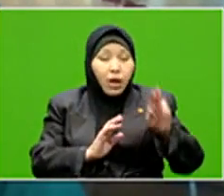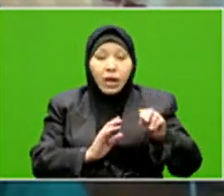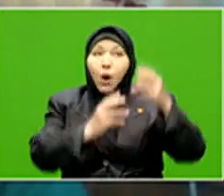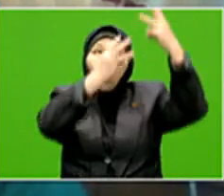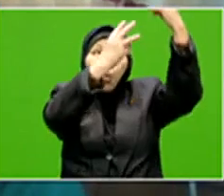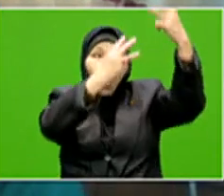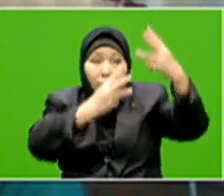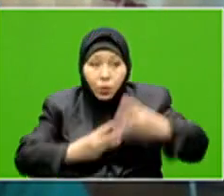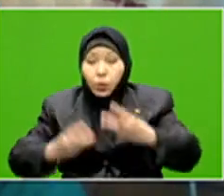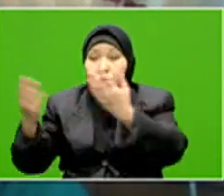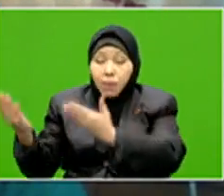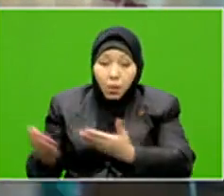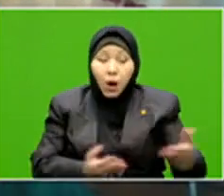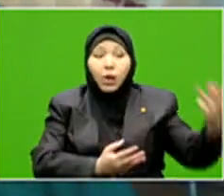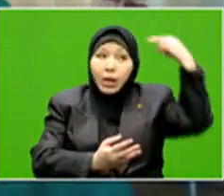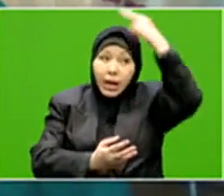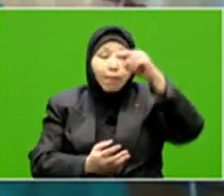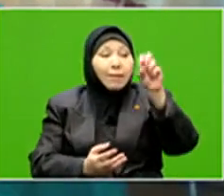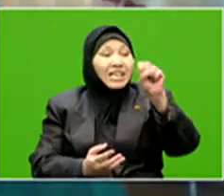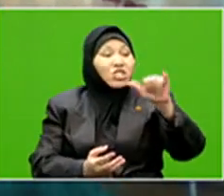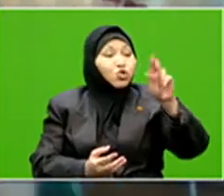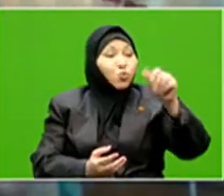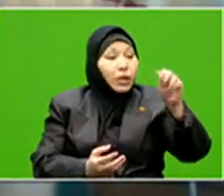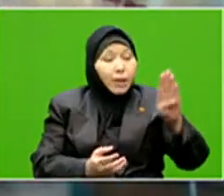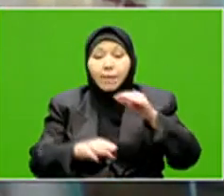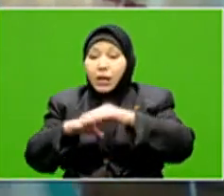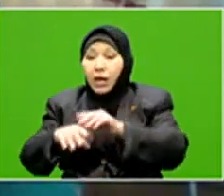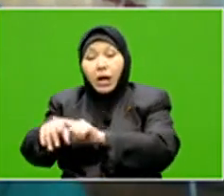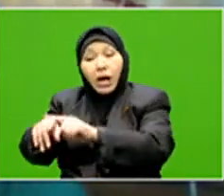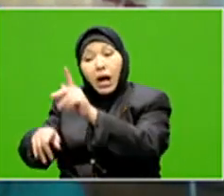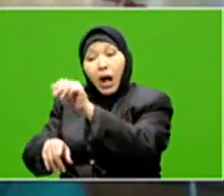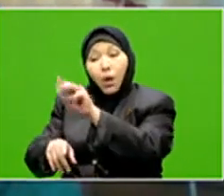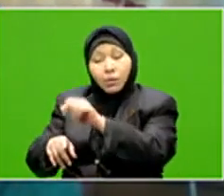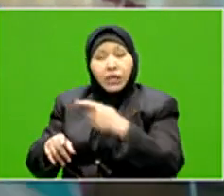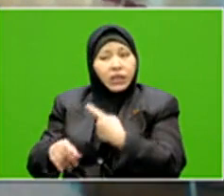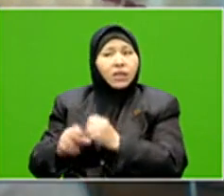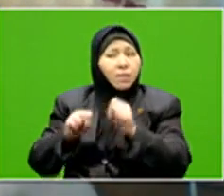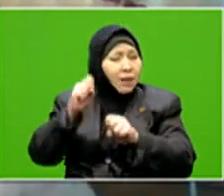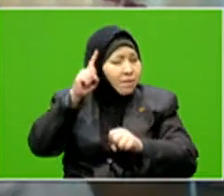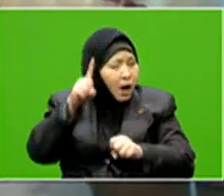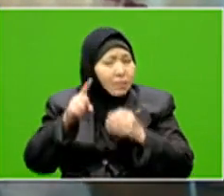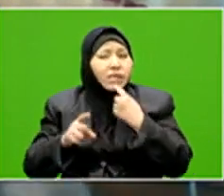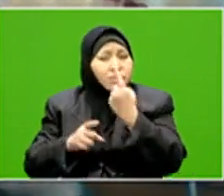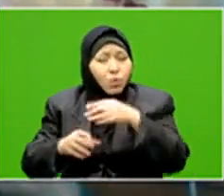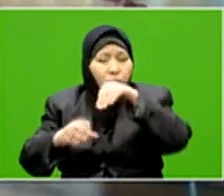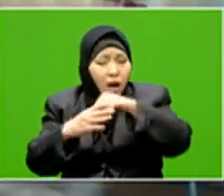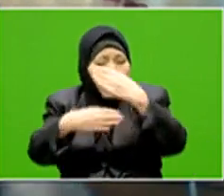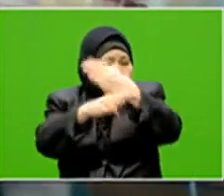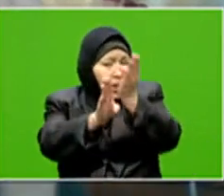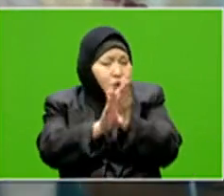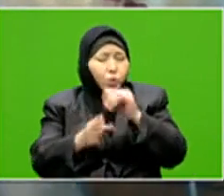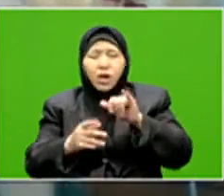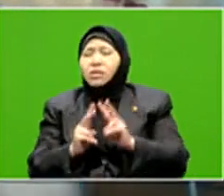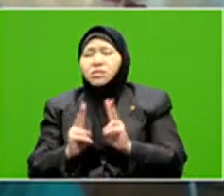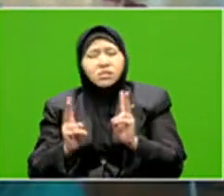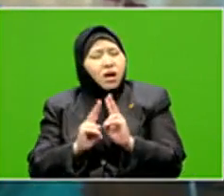yang dibawakan oleh Nabi Syuaib kepada kaumnya. Lalu kita dapat faham bila mana ianya disebutkan dalam bentuk yang begitu